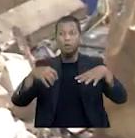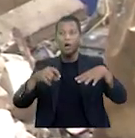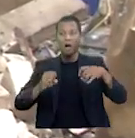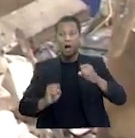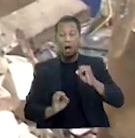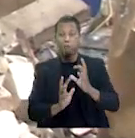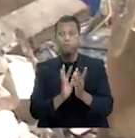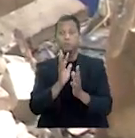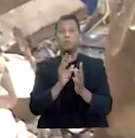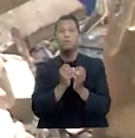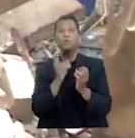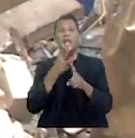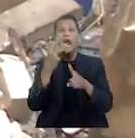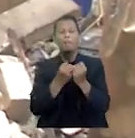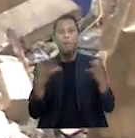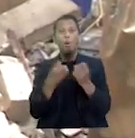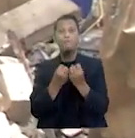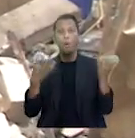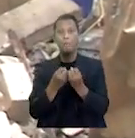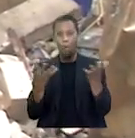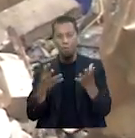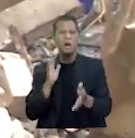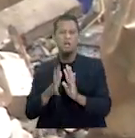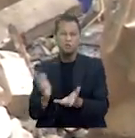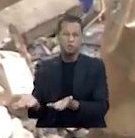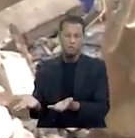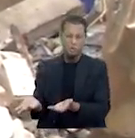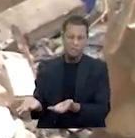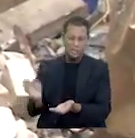kalap deh jatuh. Kata bini saya, hei kalau jualan di depan tuh, udah bak saya habis.